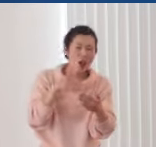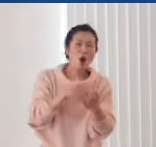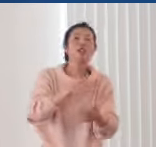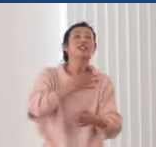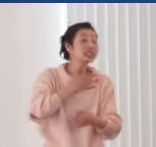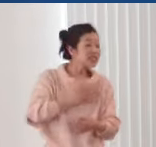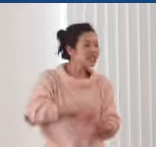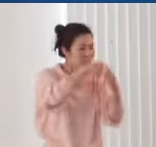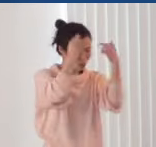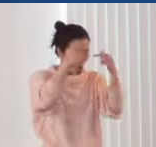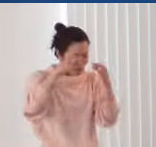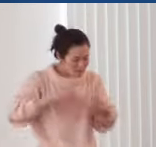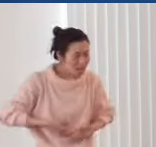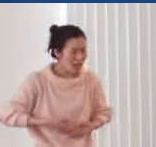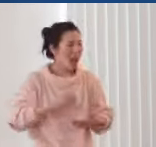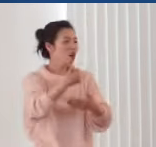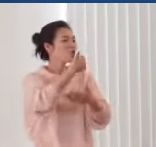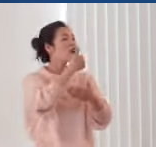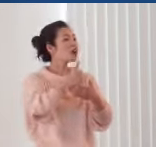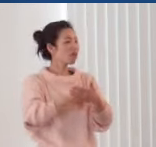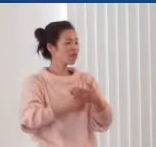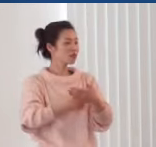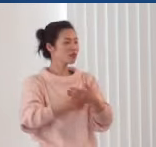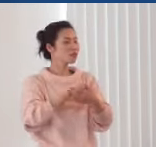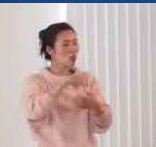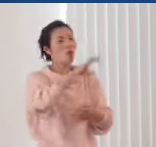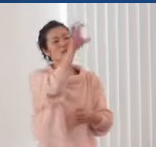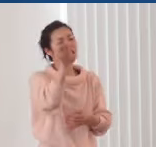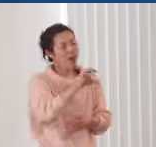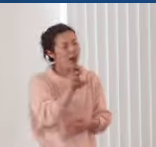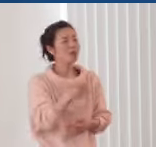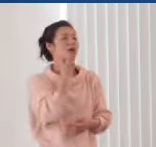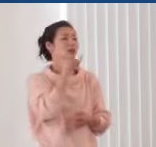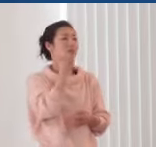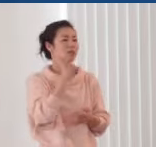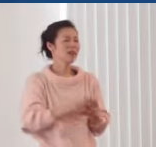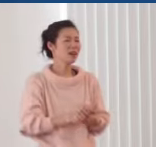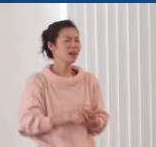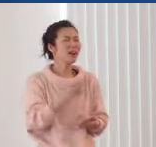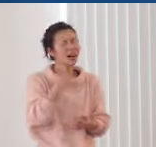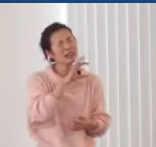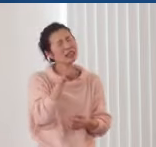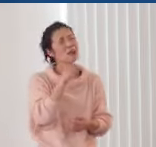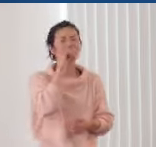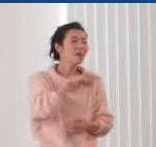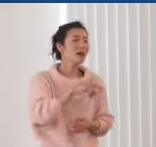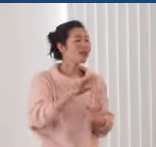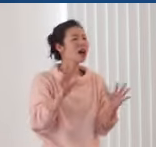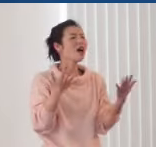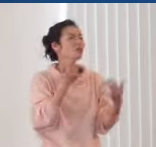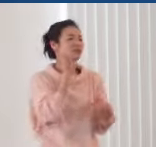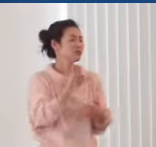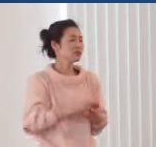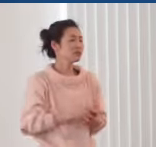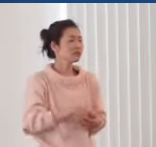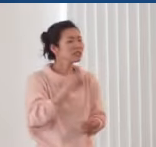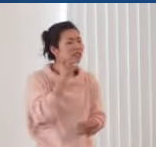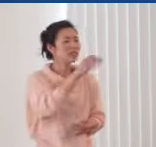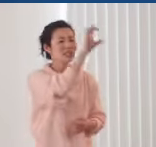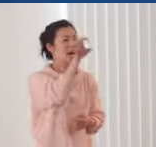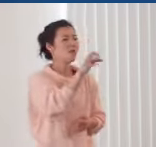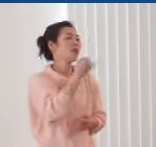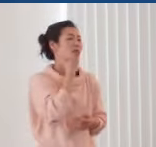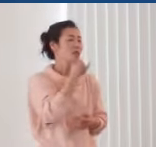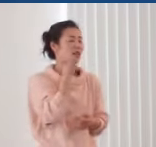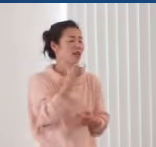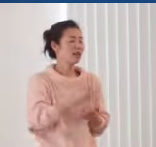、私たち信仰者のなすべきことであります。神を恐れなさい。しかしこの21世